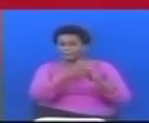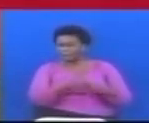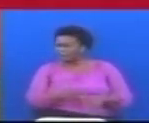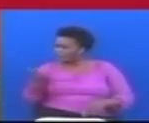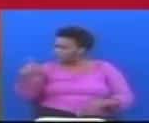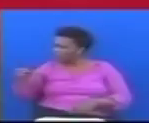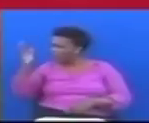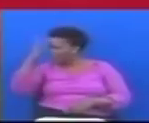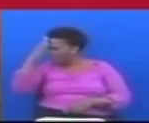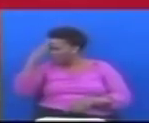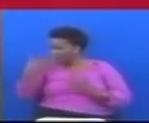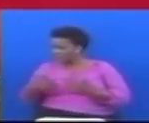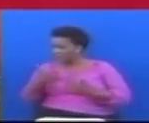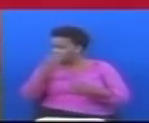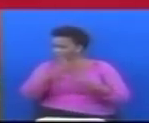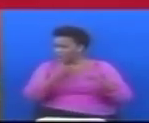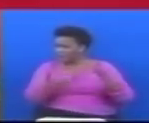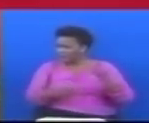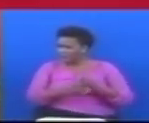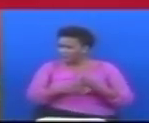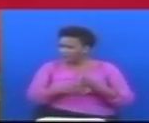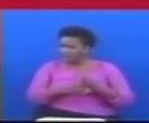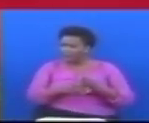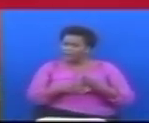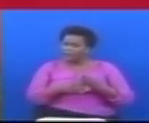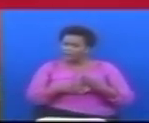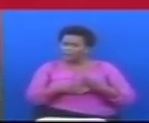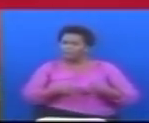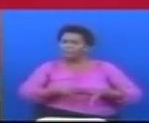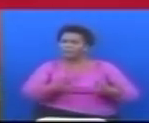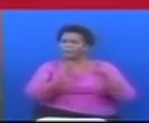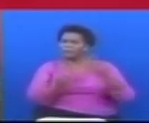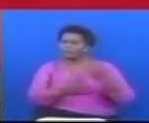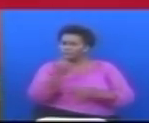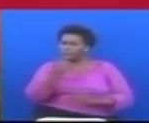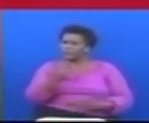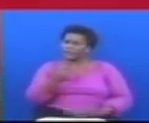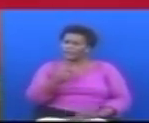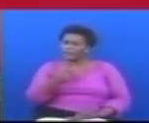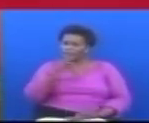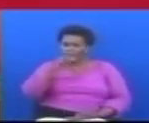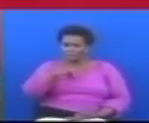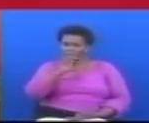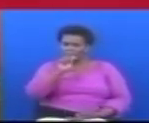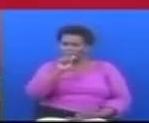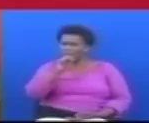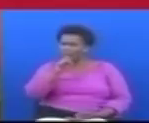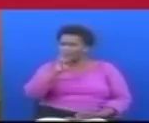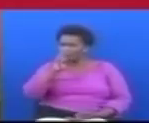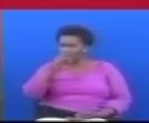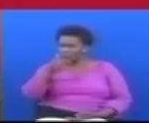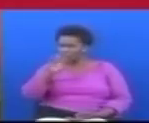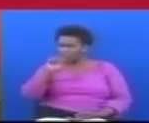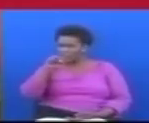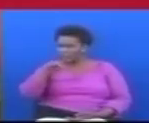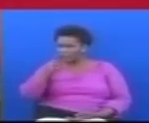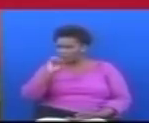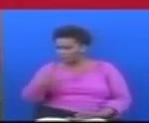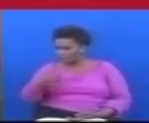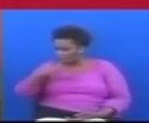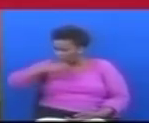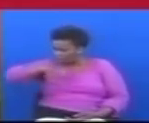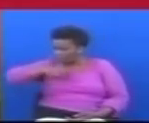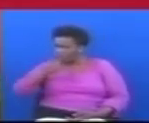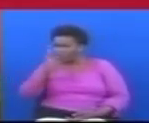kutoka Makutano Sanzate, na ni kweli kwamba barabara hii na mimi nimeitembelea, kulikuwa kuna